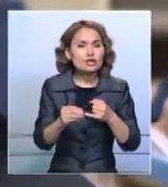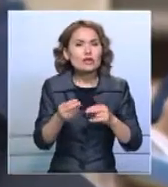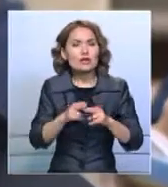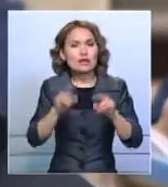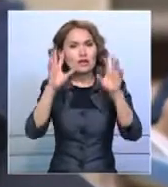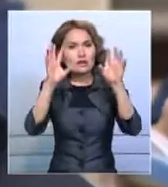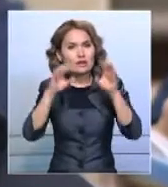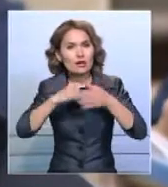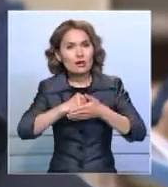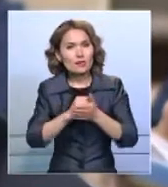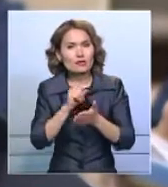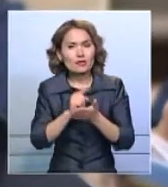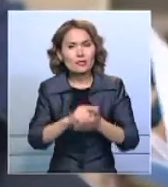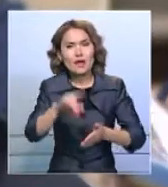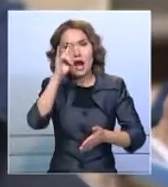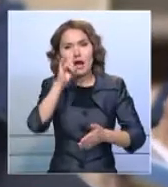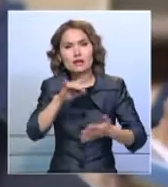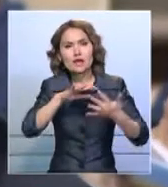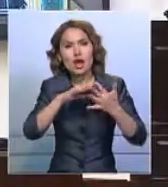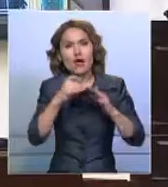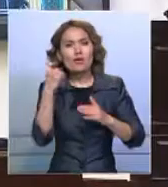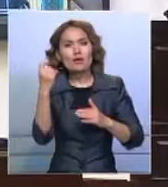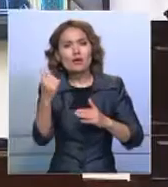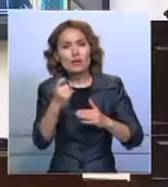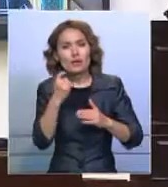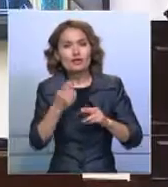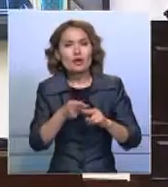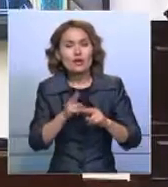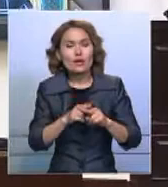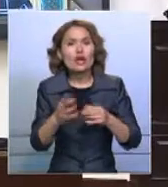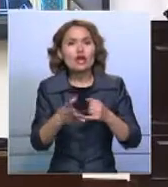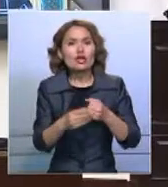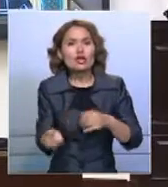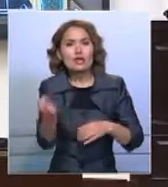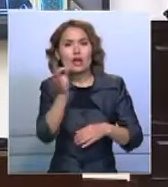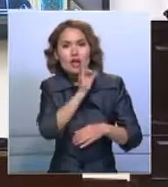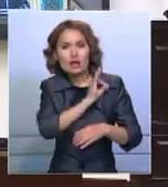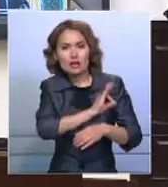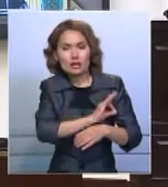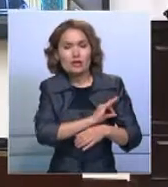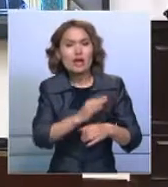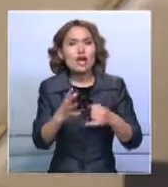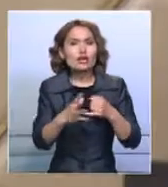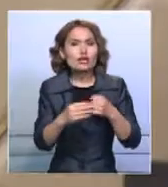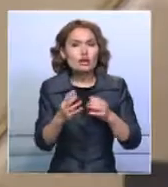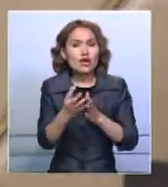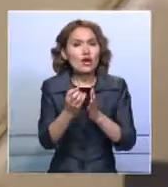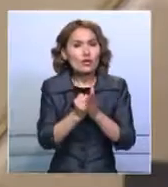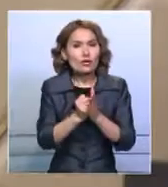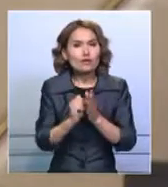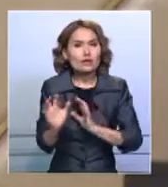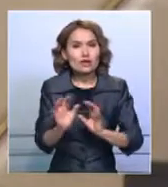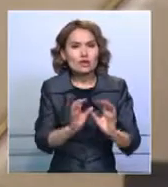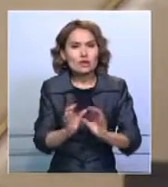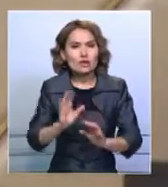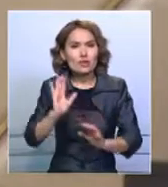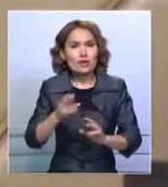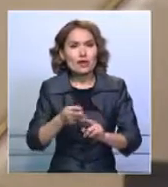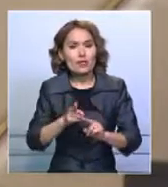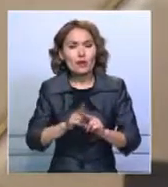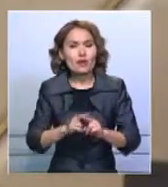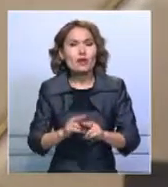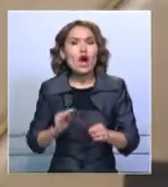тиімді пайдалана білуі керек. Қазақстан ауыл шаруашылығында кәдеге жаратуға болатын елеулі жер қорын сақтап отыр. Өндірістік